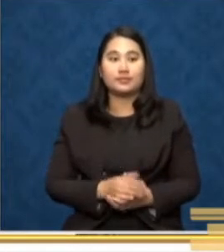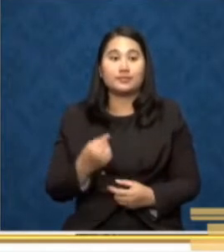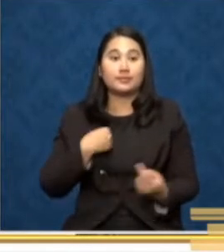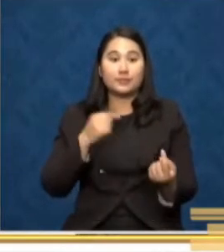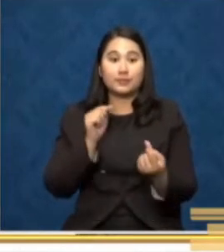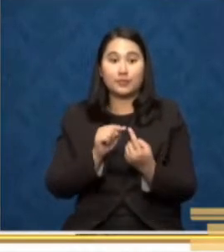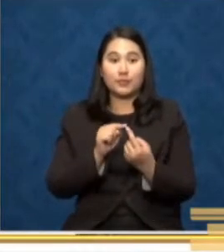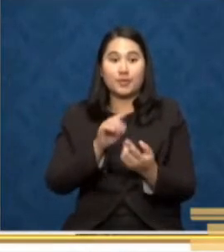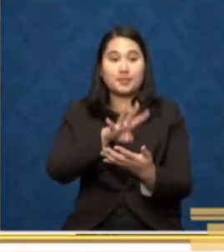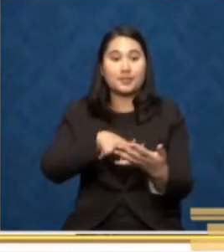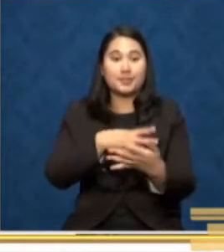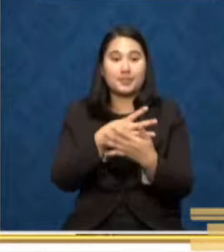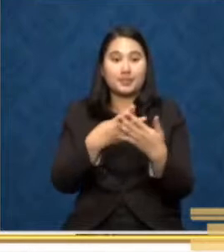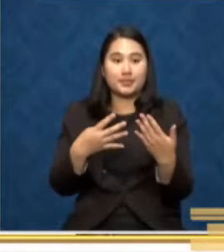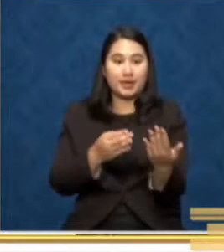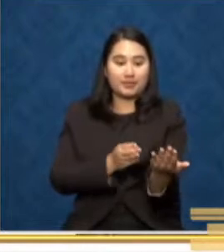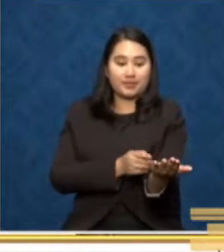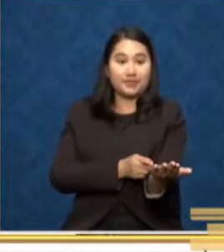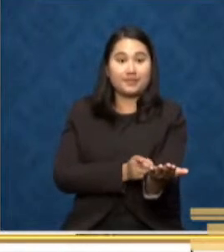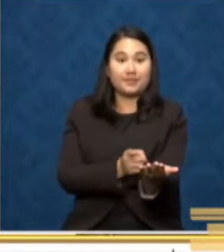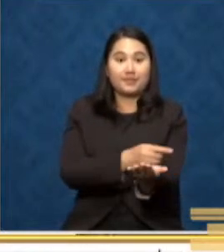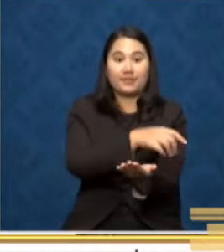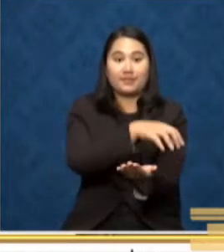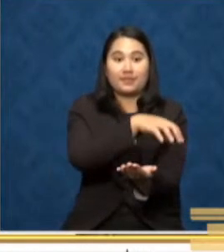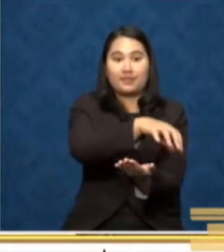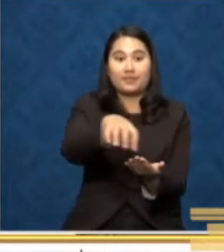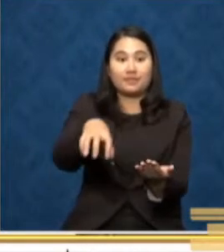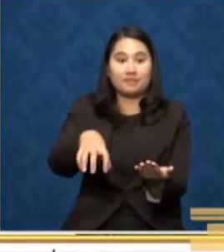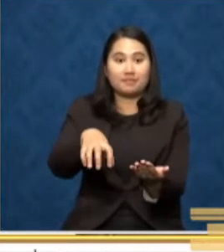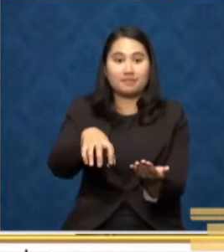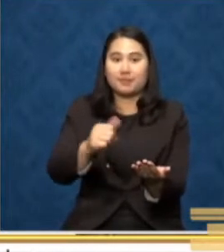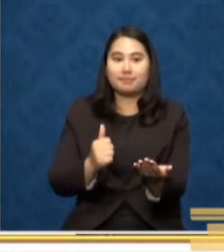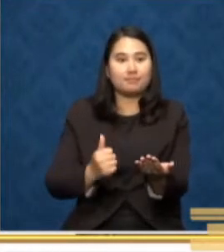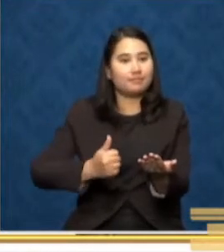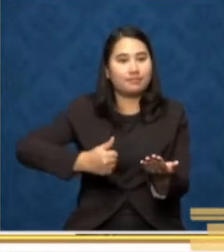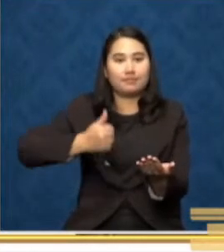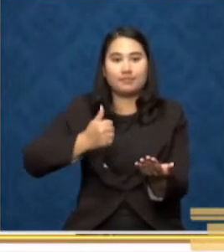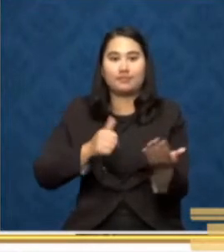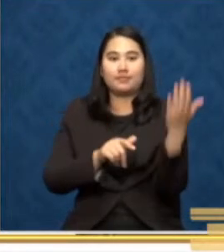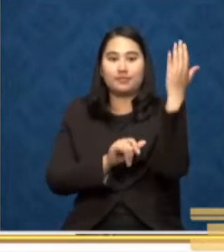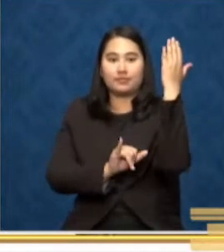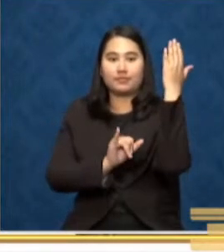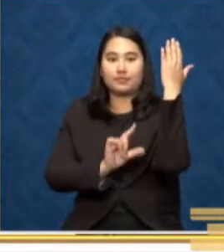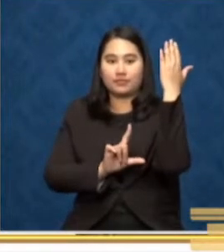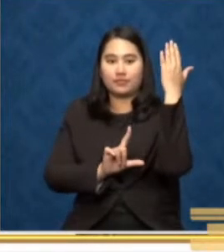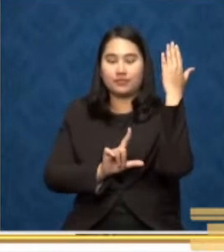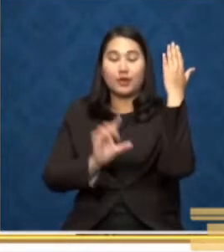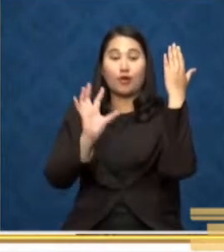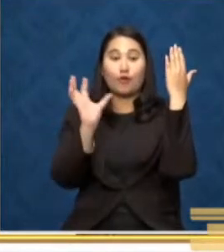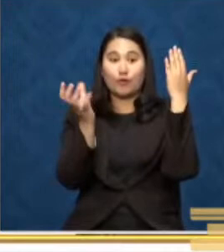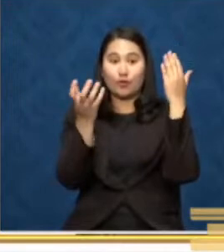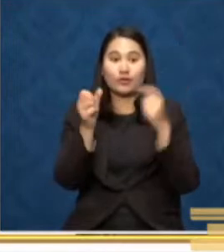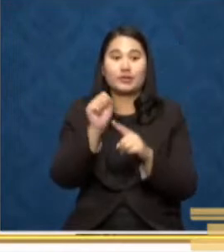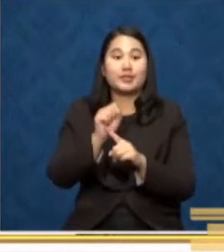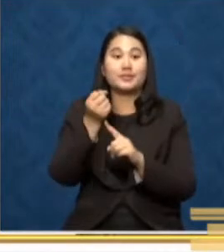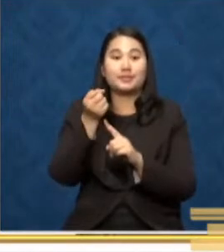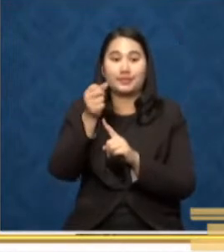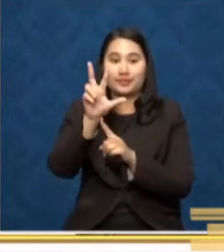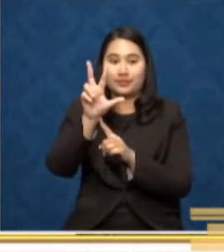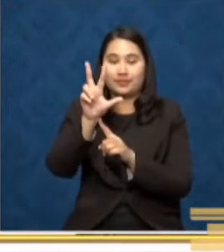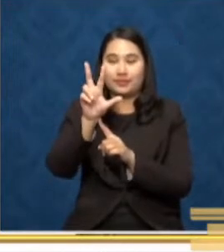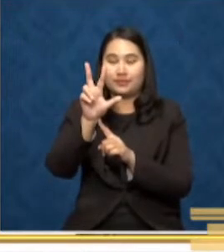มืองที่ดีที่สุดในประเทศอยู่ที่ยะลาติดอันดับโลกและอันดับ23ของโลกครับท่านประธานครับแต่ด้ว